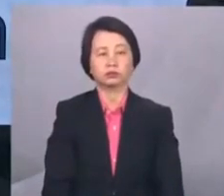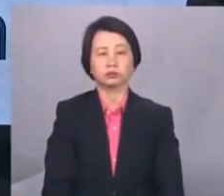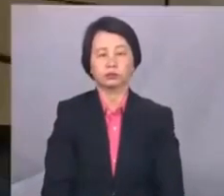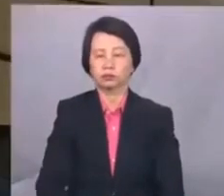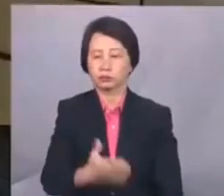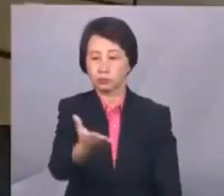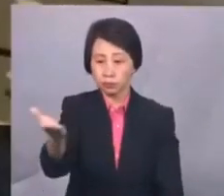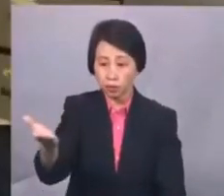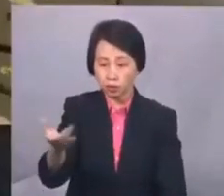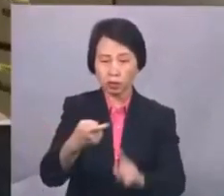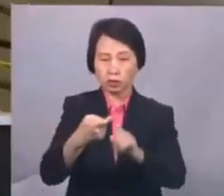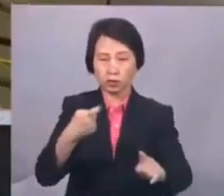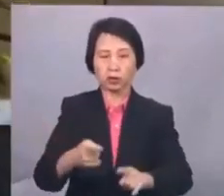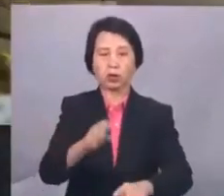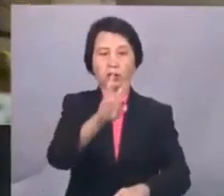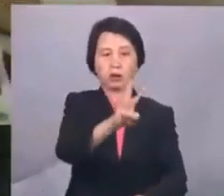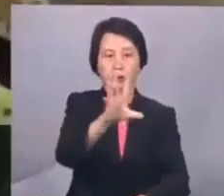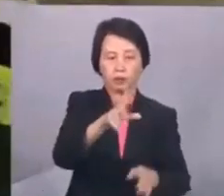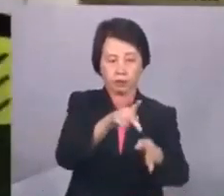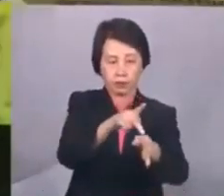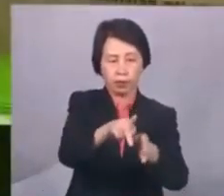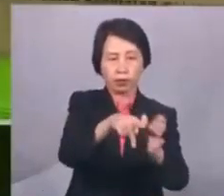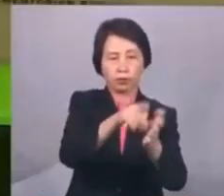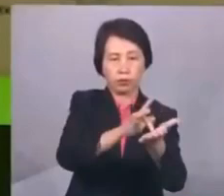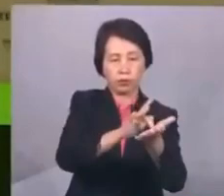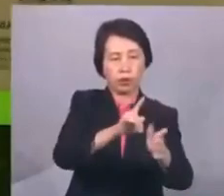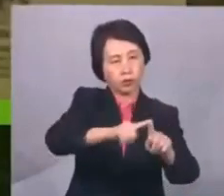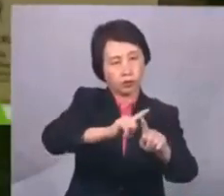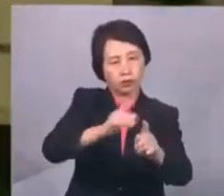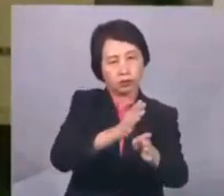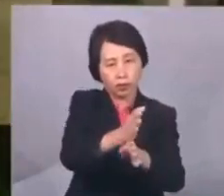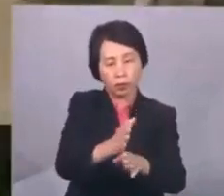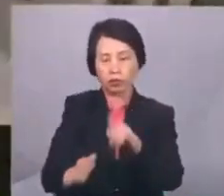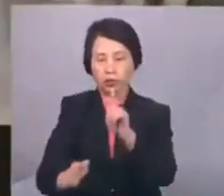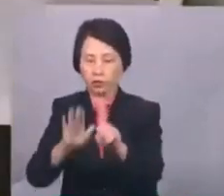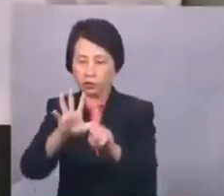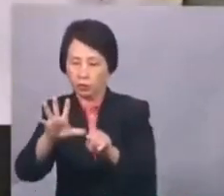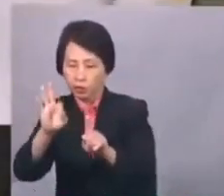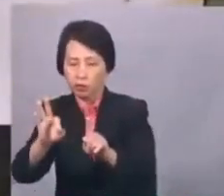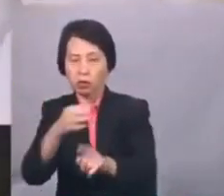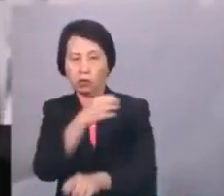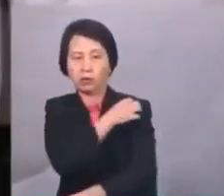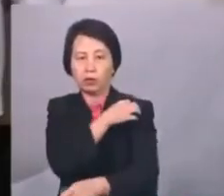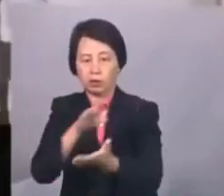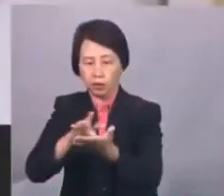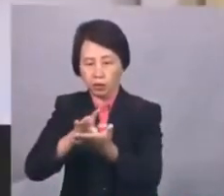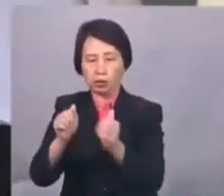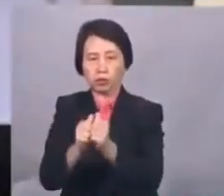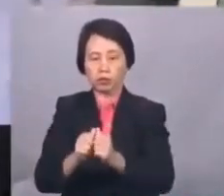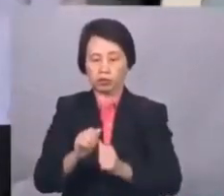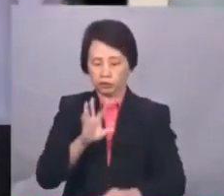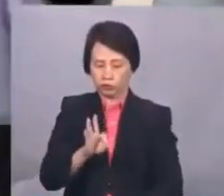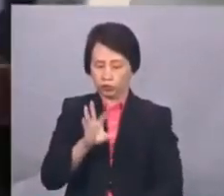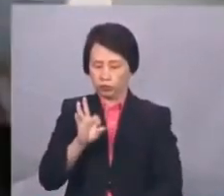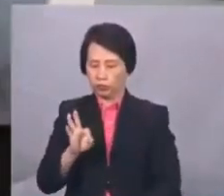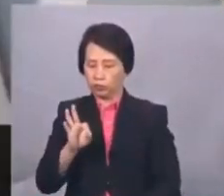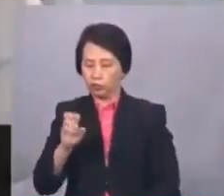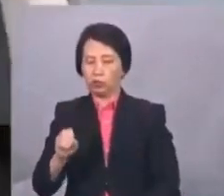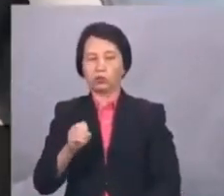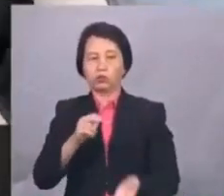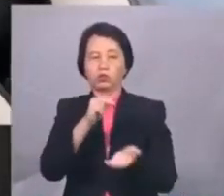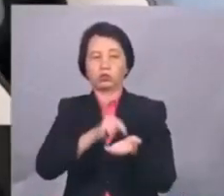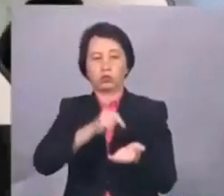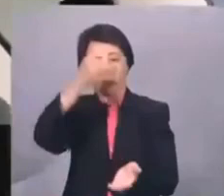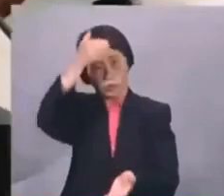mereka terdiri daripada 65 pakar perubatan pelbagai bidang 159 pegawai perubatan dan 909